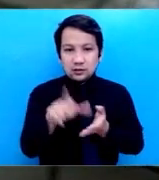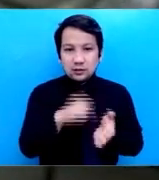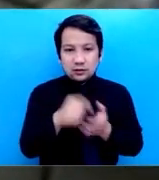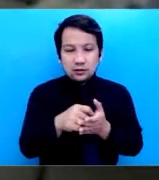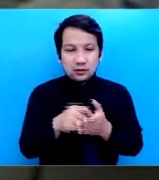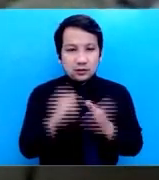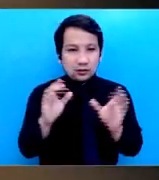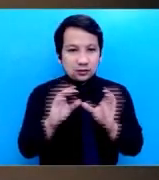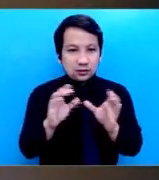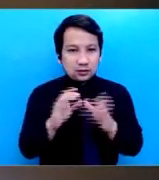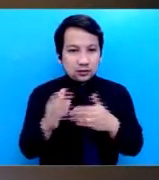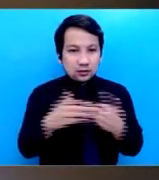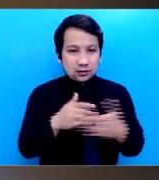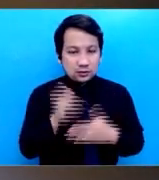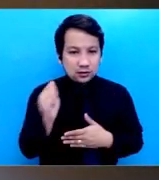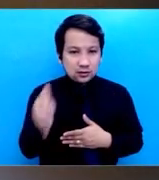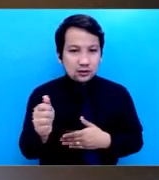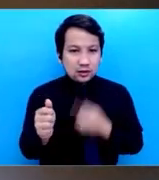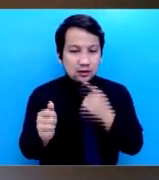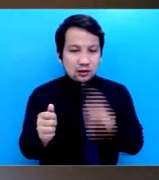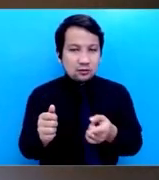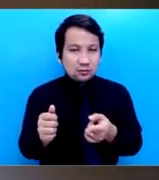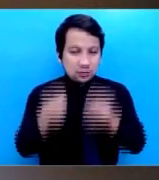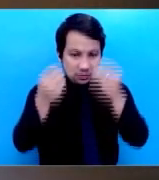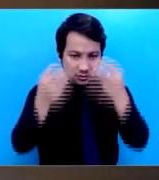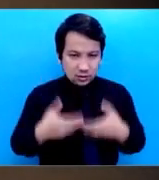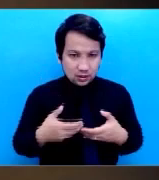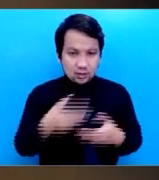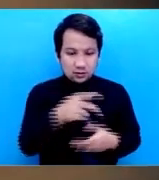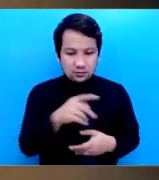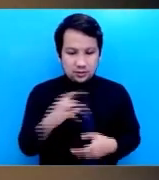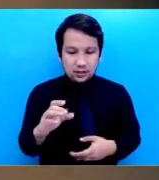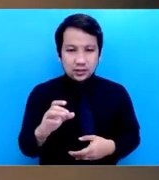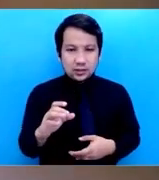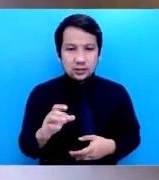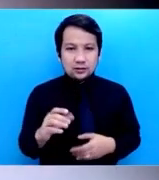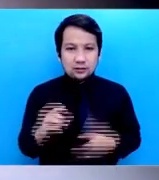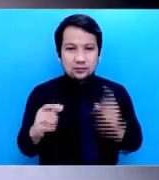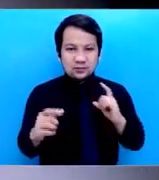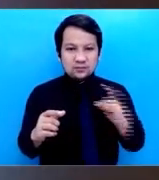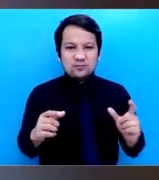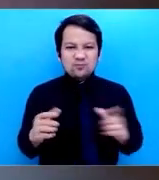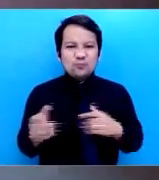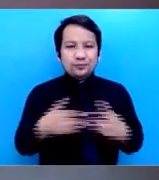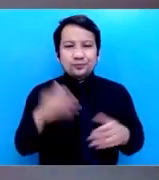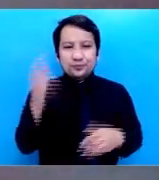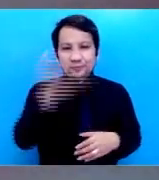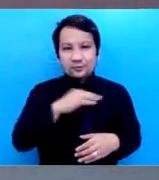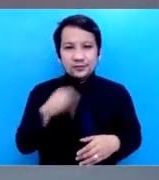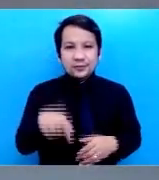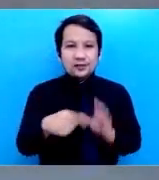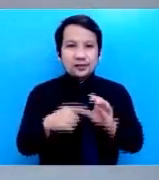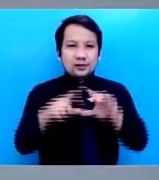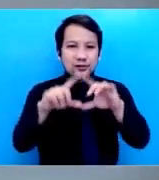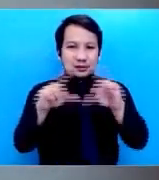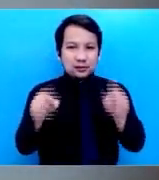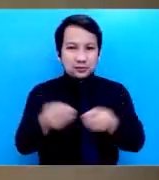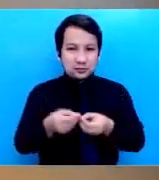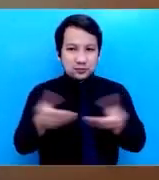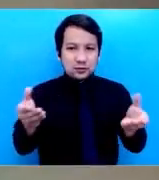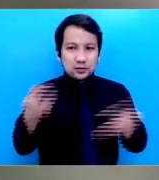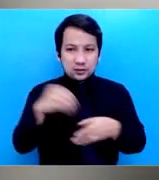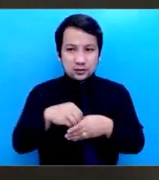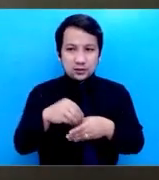sa lungsod. Ayon sa nakuhang impormasyon ng Pasay Police, mga peking vaccination card ang minimilagro sa loob ng